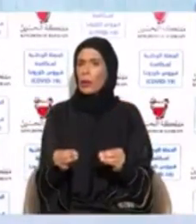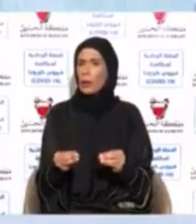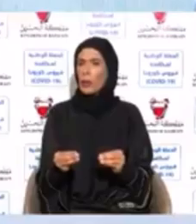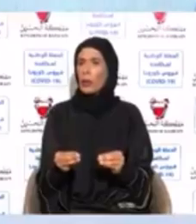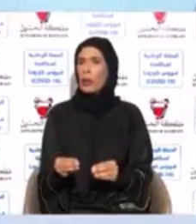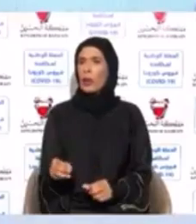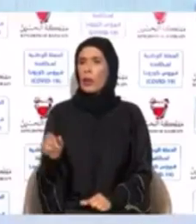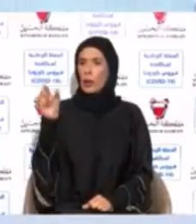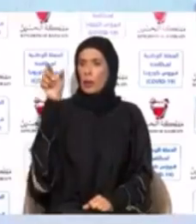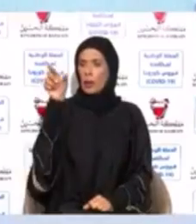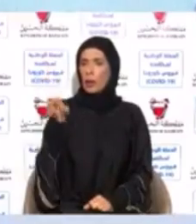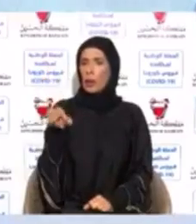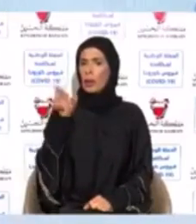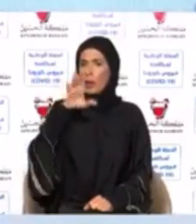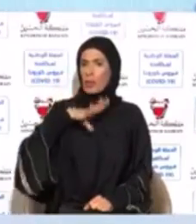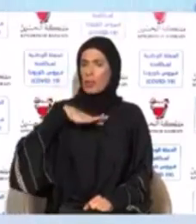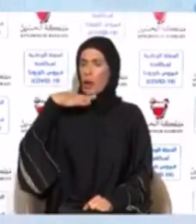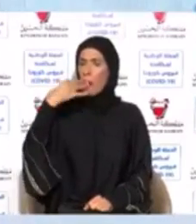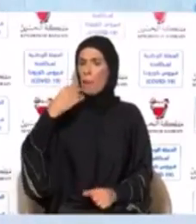الاصابات الجديده